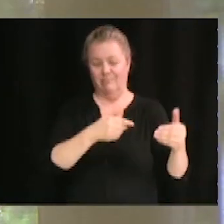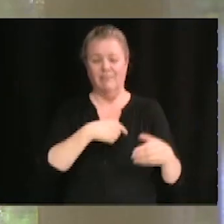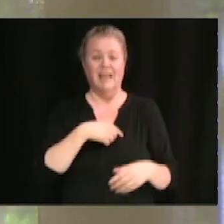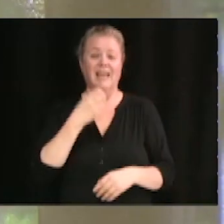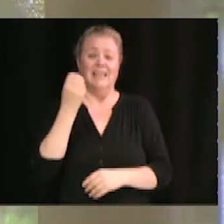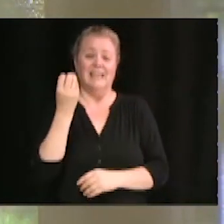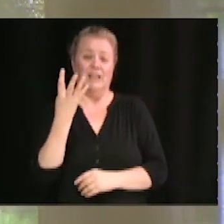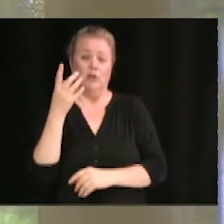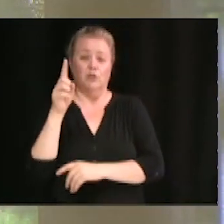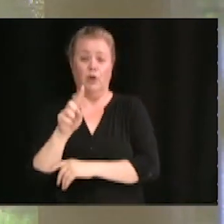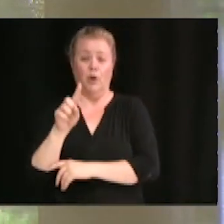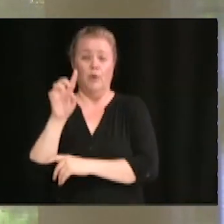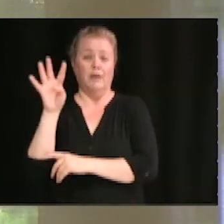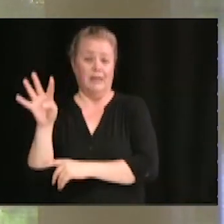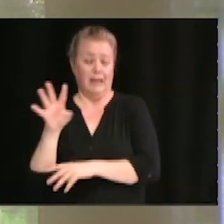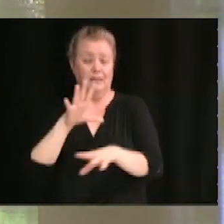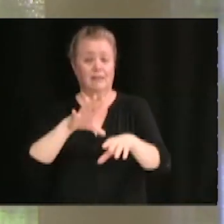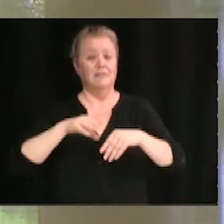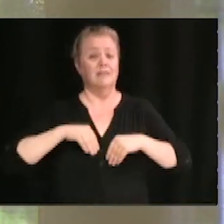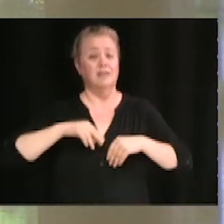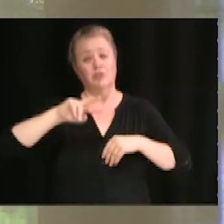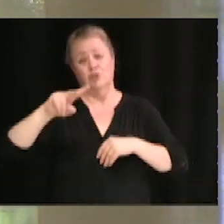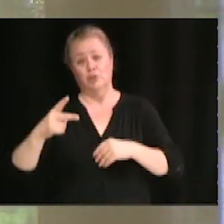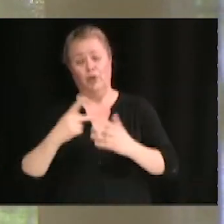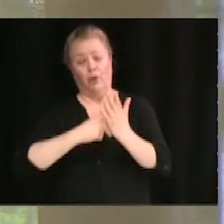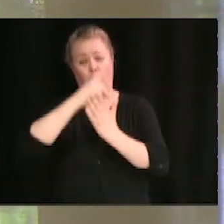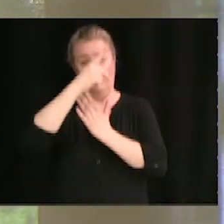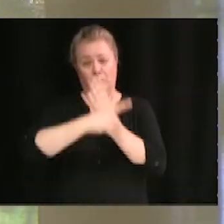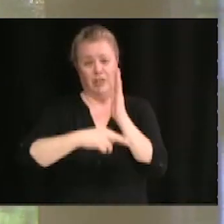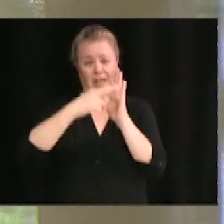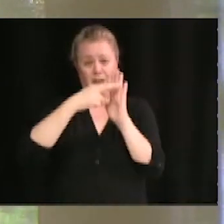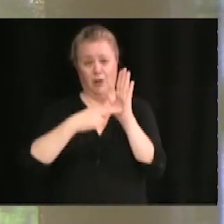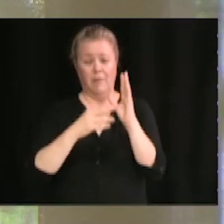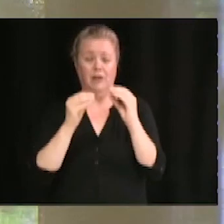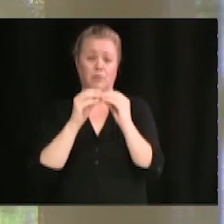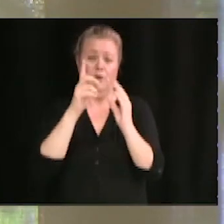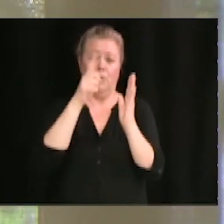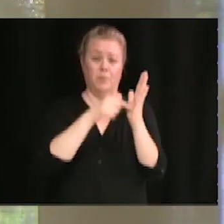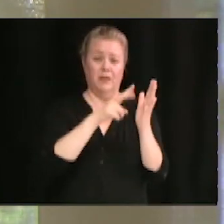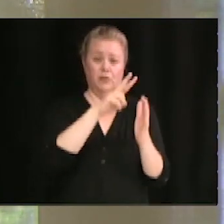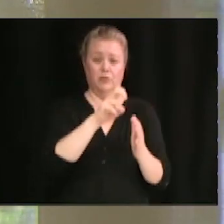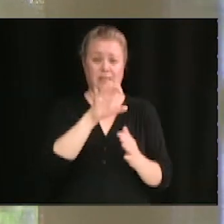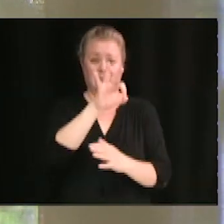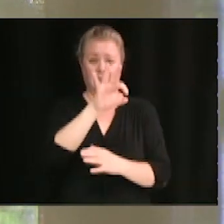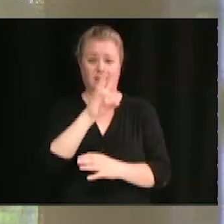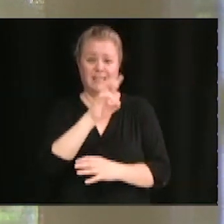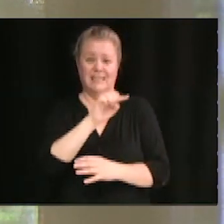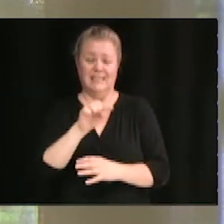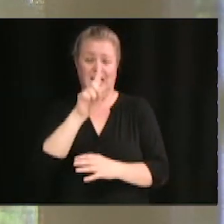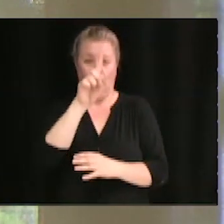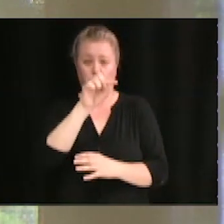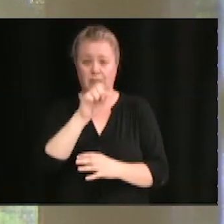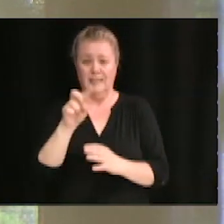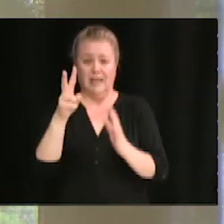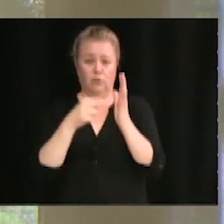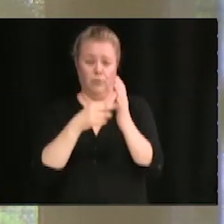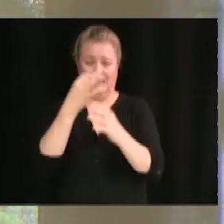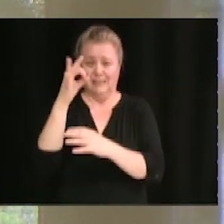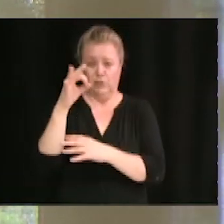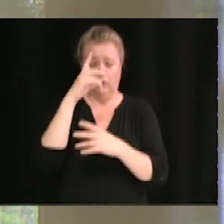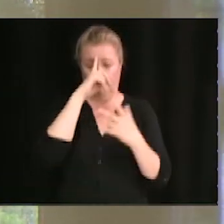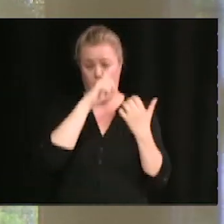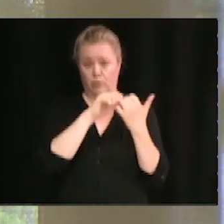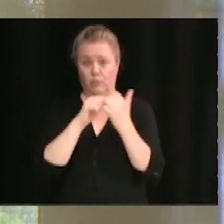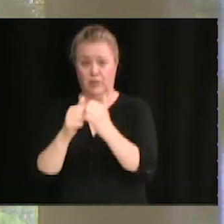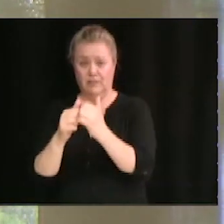Adoption du second projet de règlement numéro 1297-1-2019 modifiant le règlement